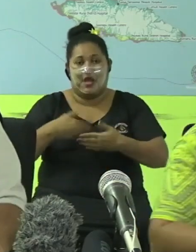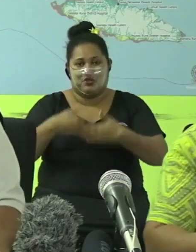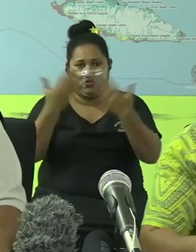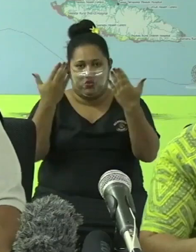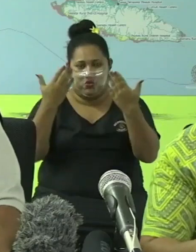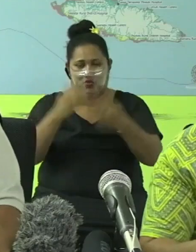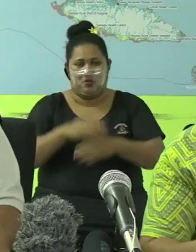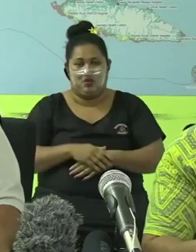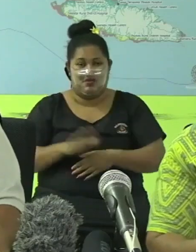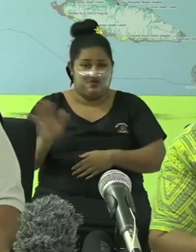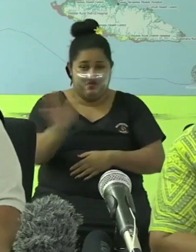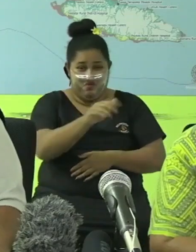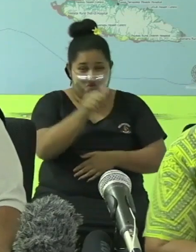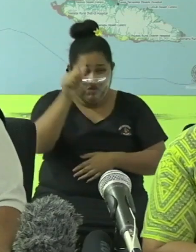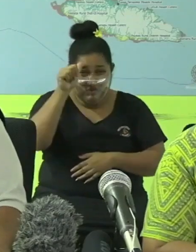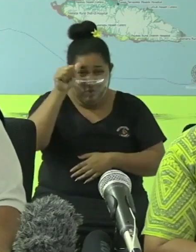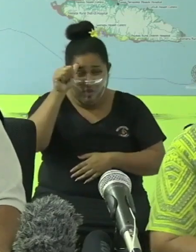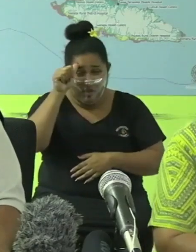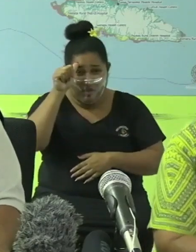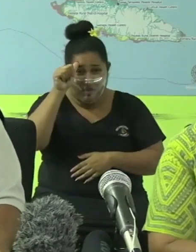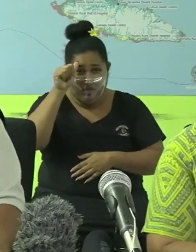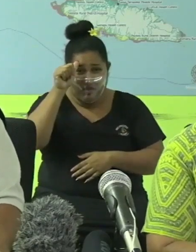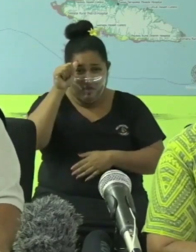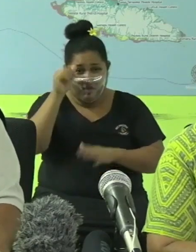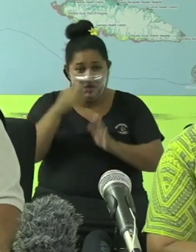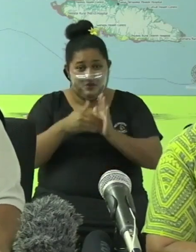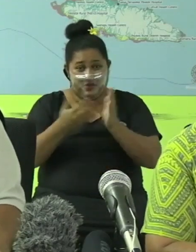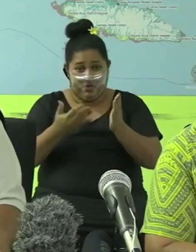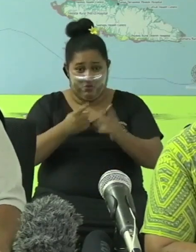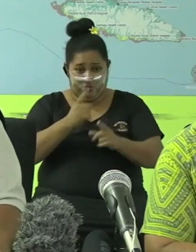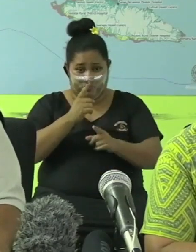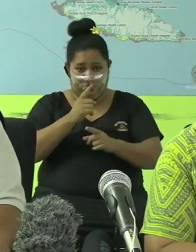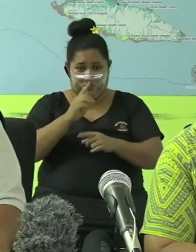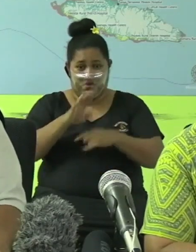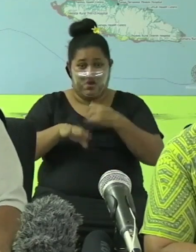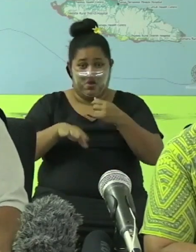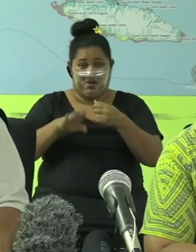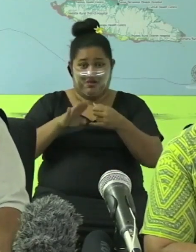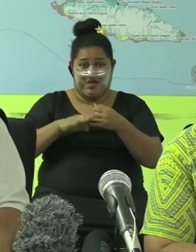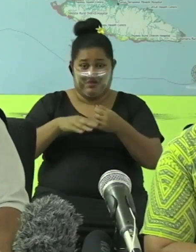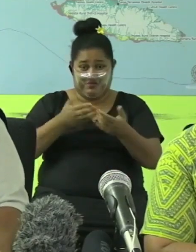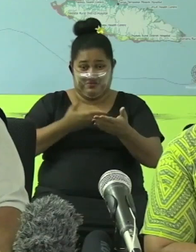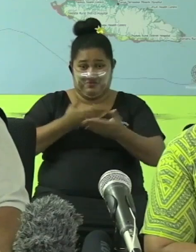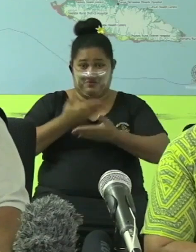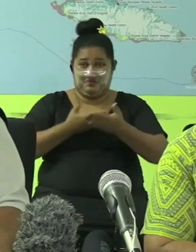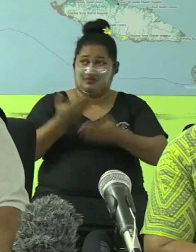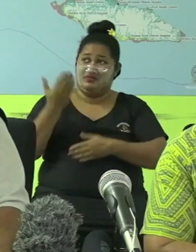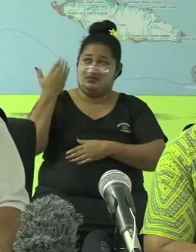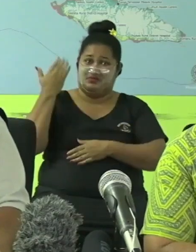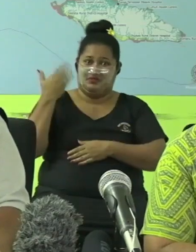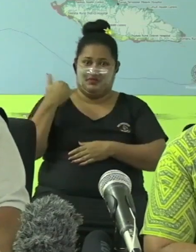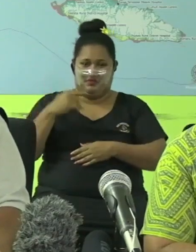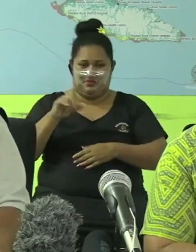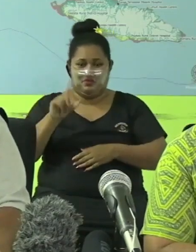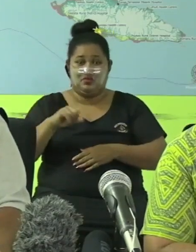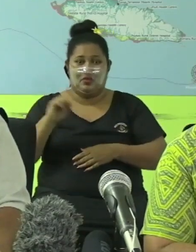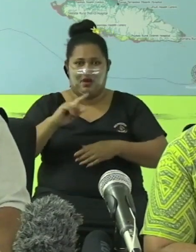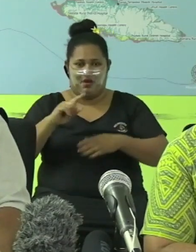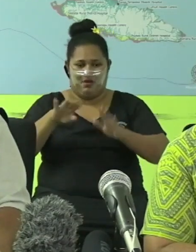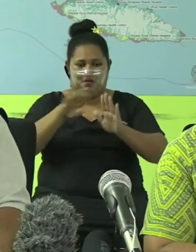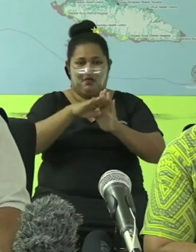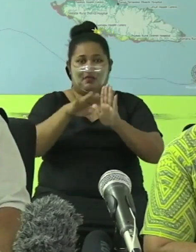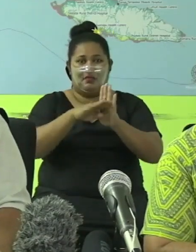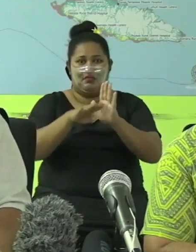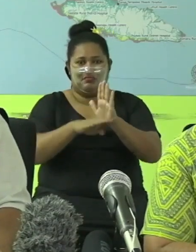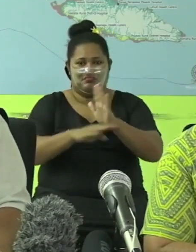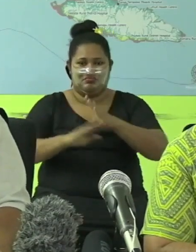ona silafia ia o tātou talutanoanga munimuni whaatinoai le tātou wavao ia o le